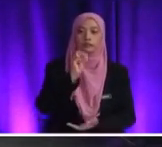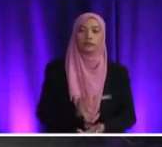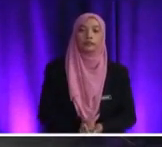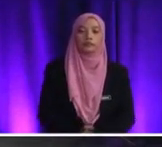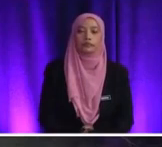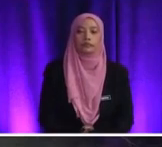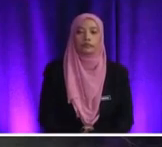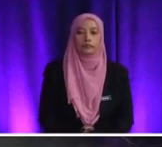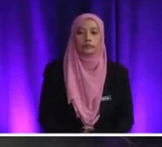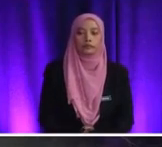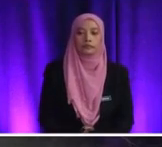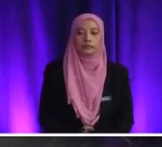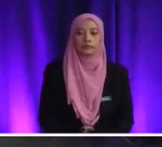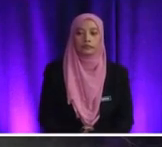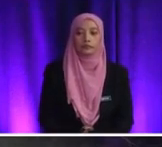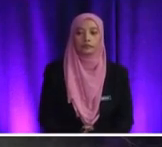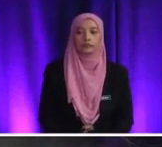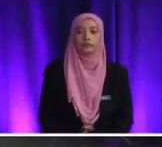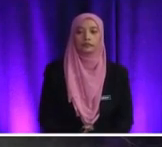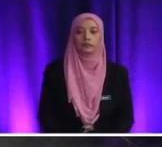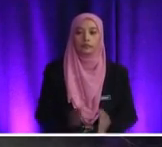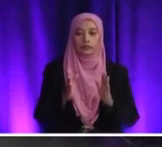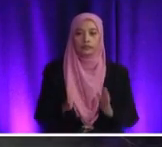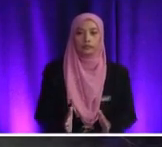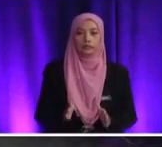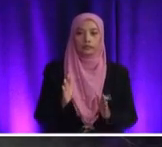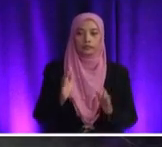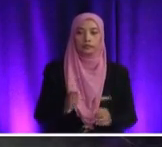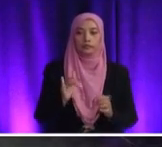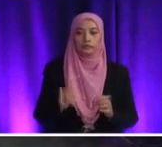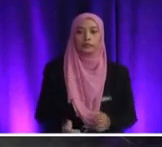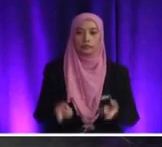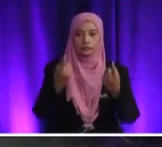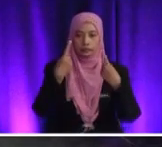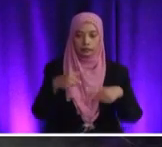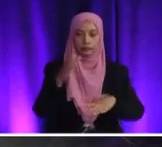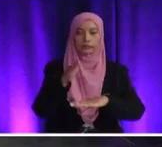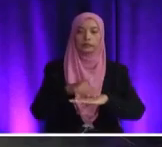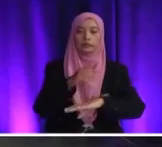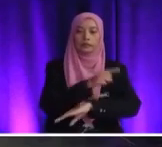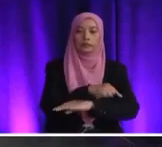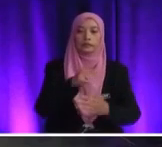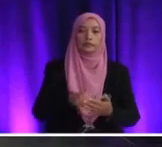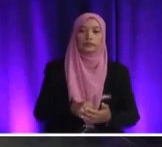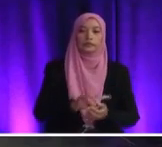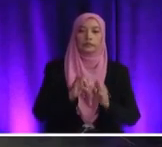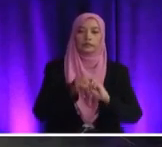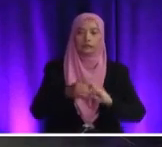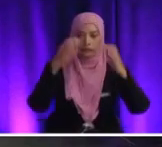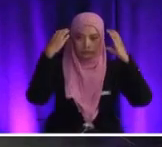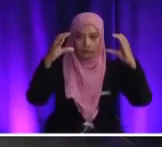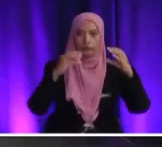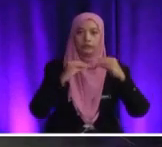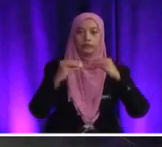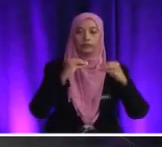utama Damansara tiga yang sudi bersama-sama kita pada hari ini Semoga apa yang cewek gua aja pada ini dapatlah memberikan